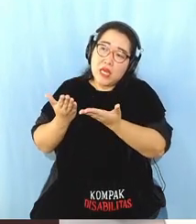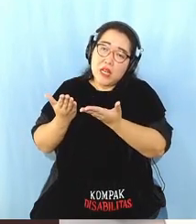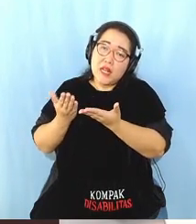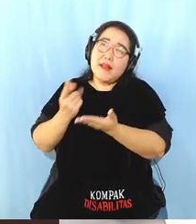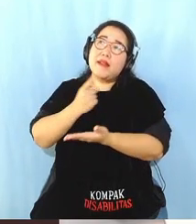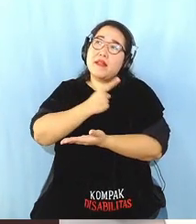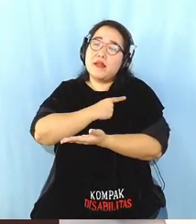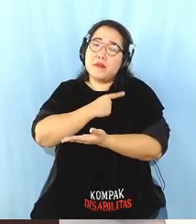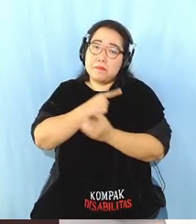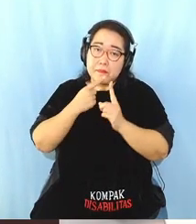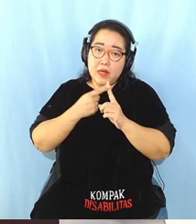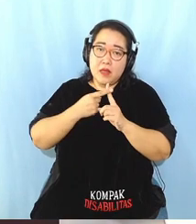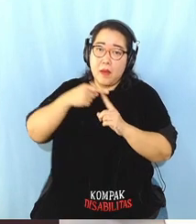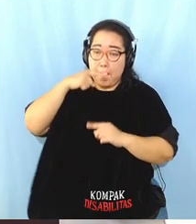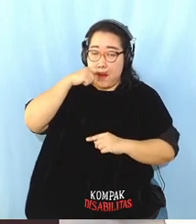Bapanya.